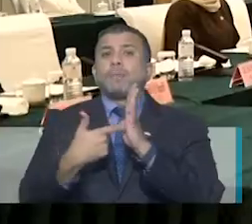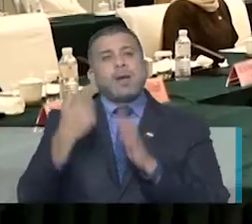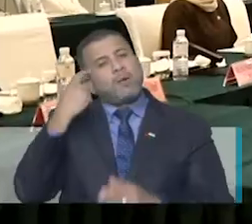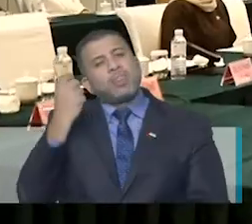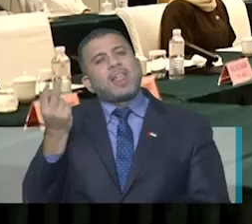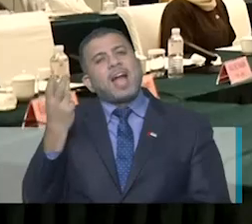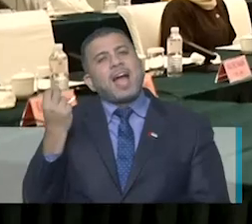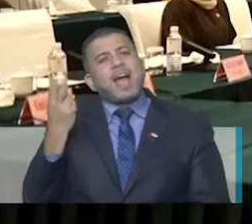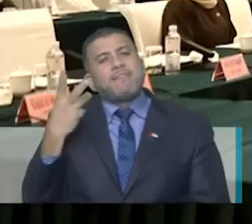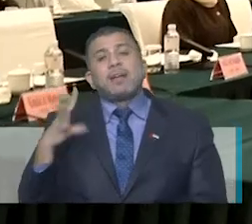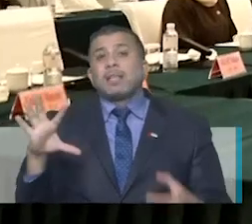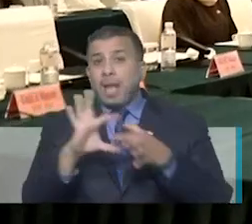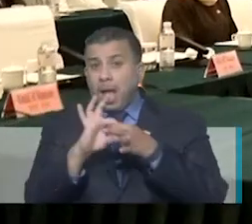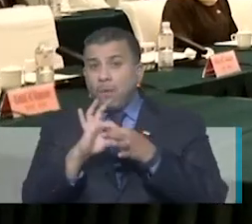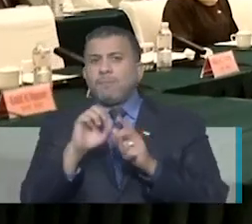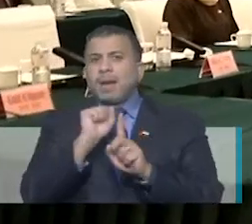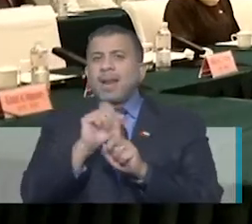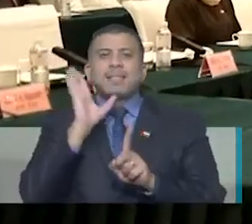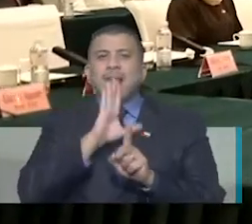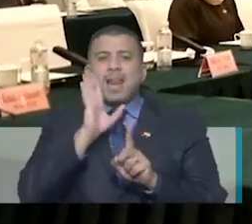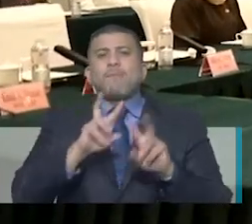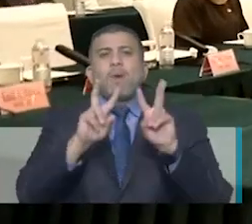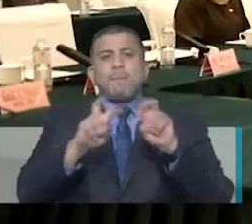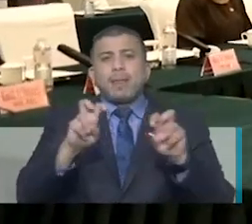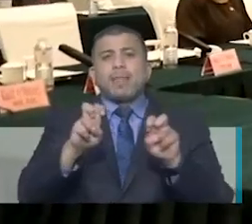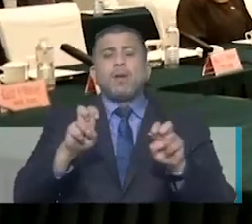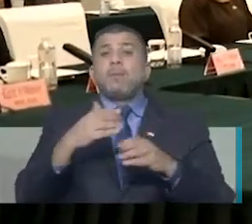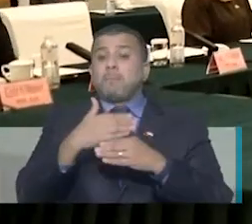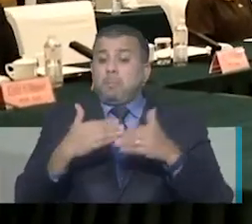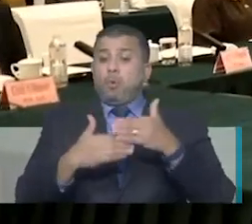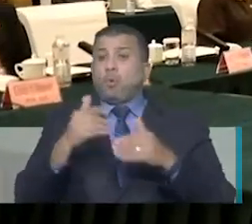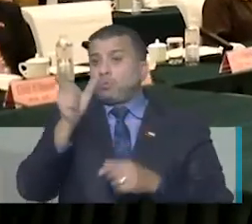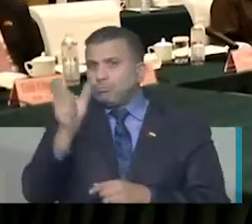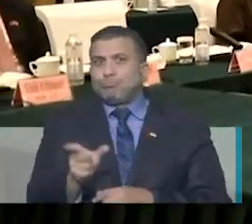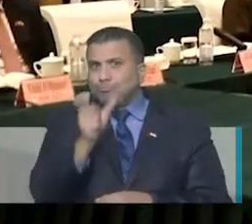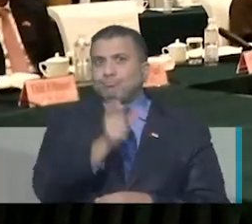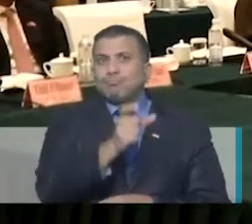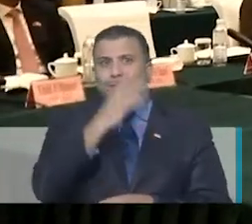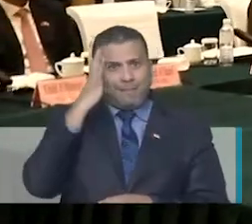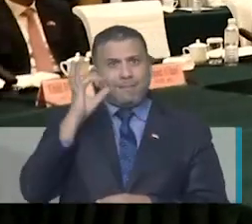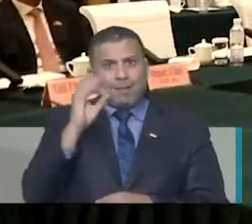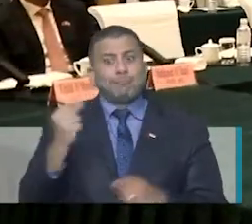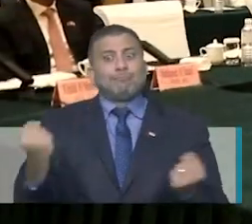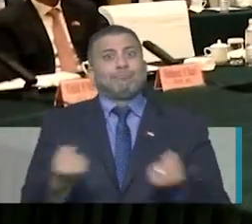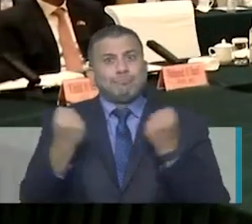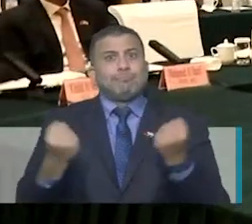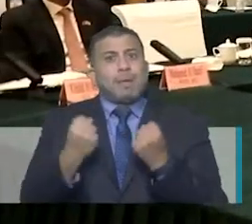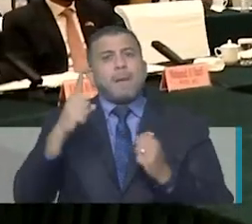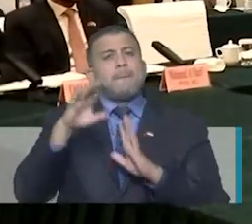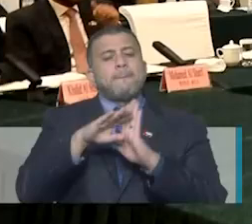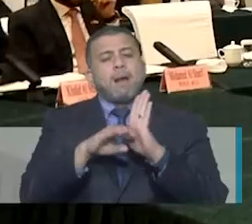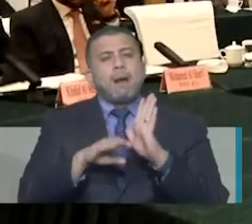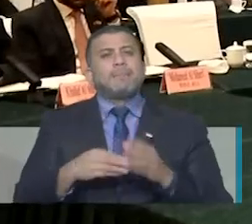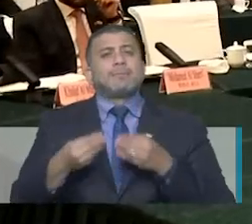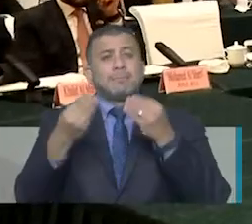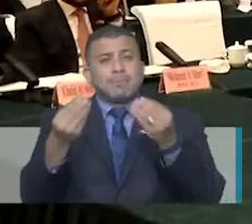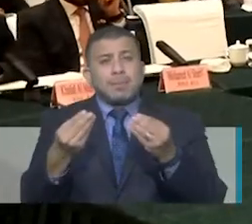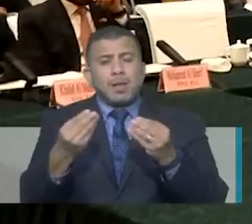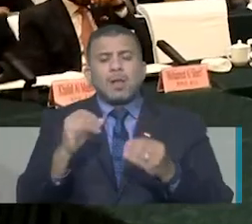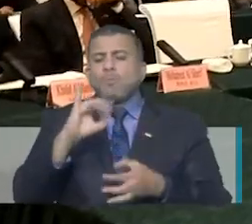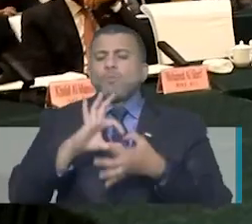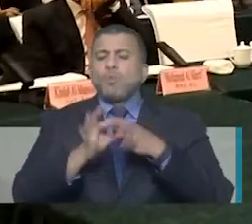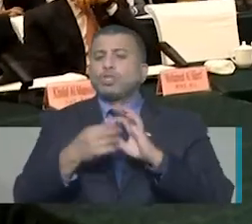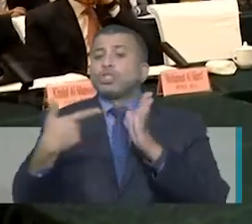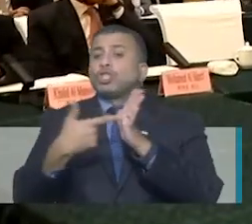والثقافي وتعزيز التعاون في مجال التعليم والبحث وبناء القدرات بما يشمل البرامج المقدمه في كلت